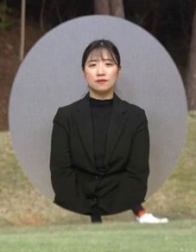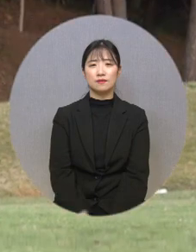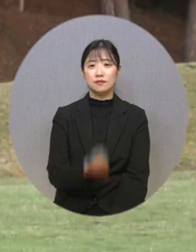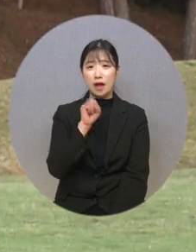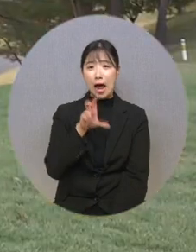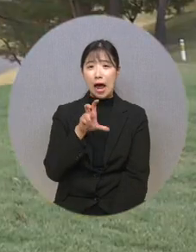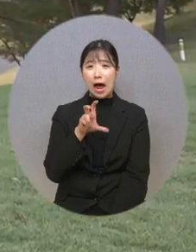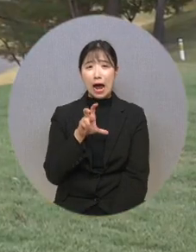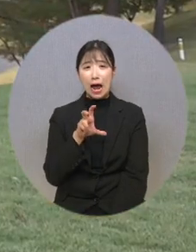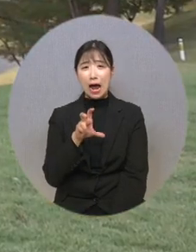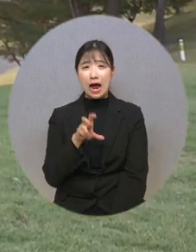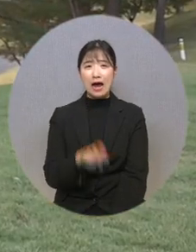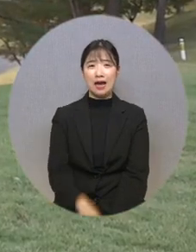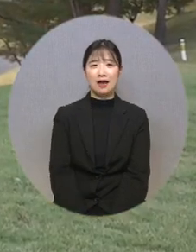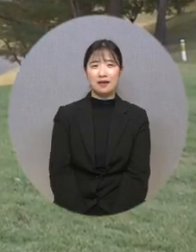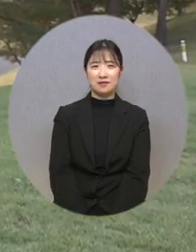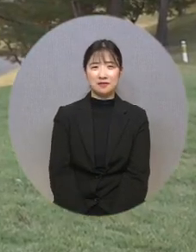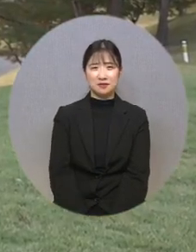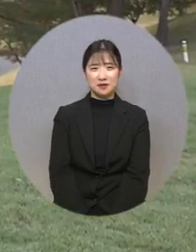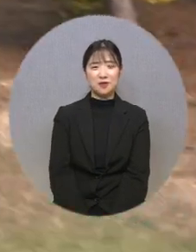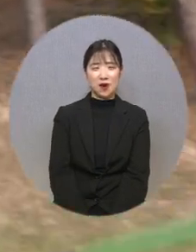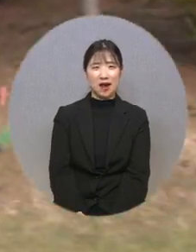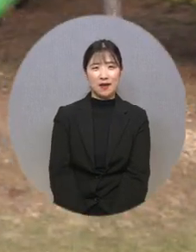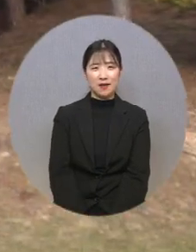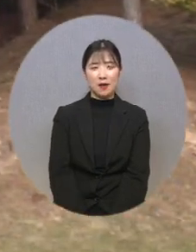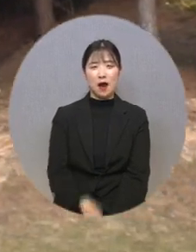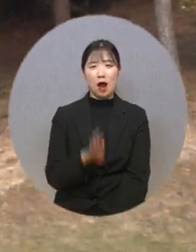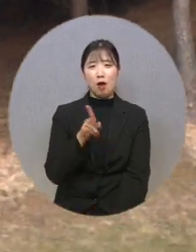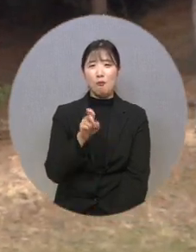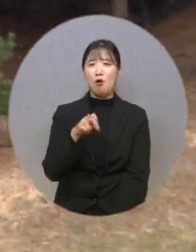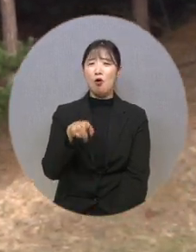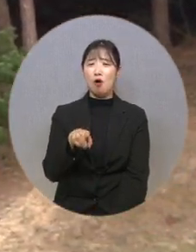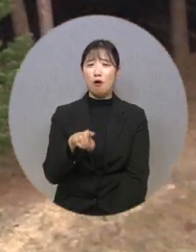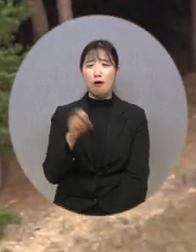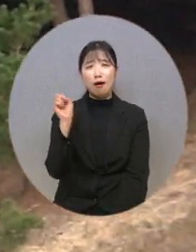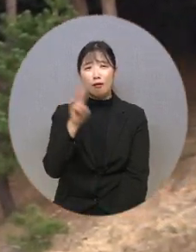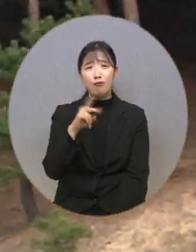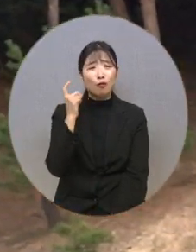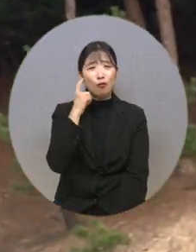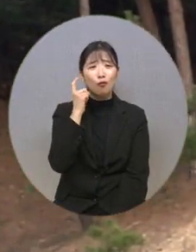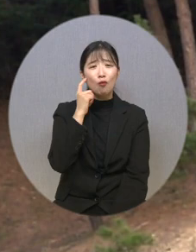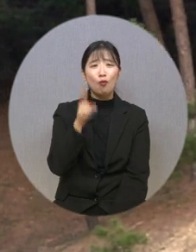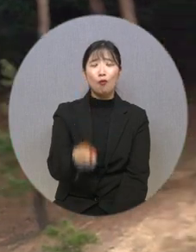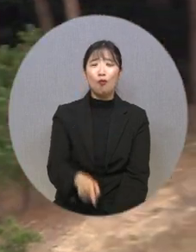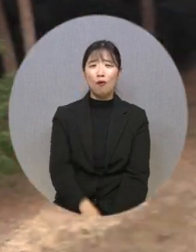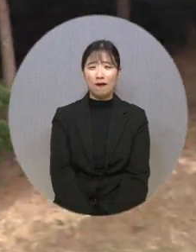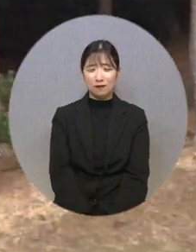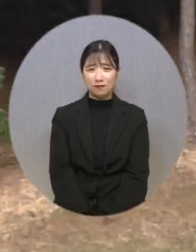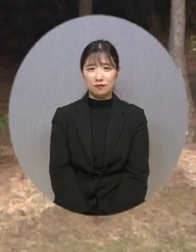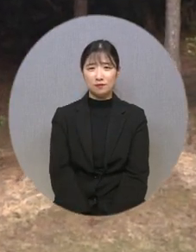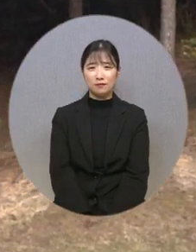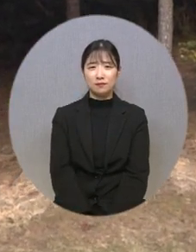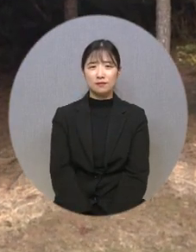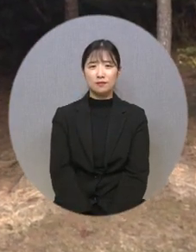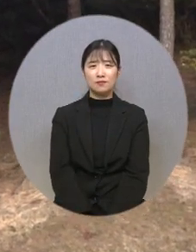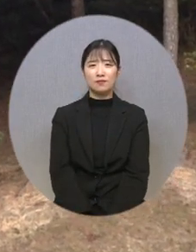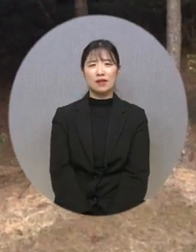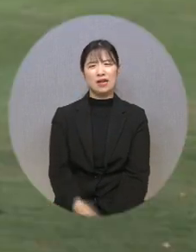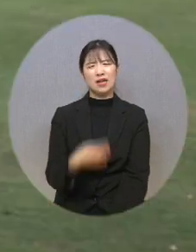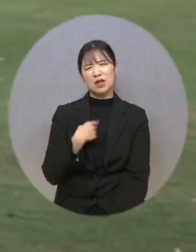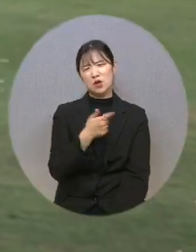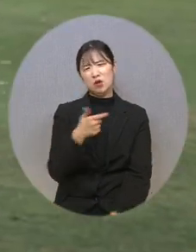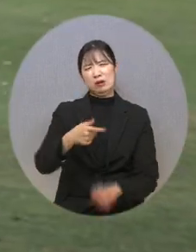벙커 뭐야? 제가 다 끌어들이고 벙커 뭐야? 다들 벙커에 뭐가 있나 봐. 아, 나 너무 짧게